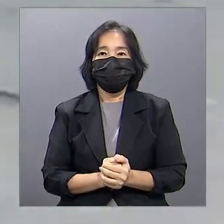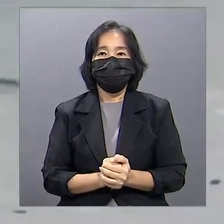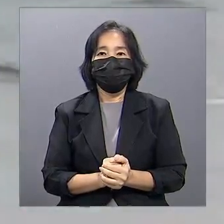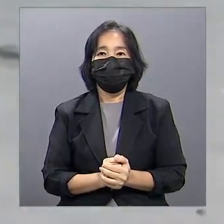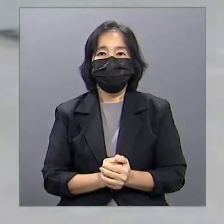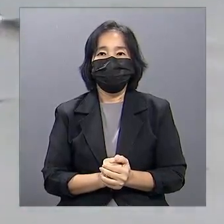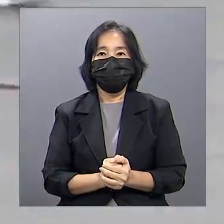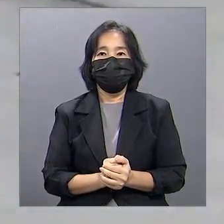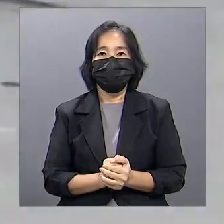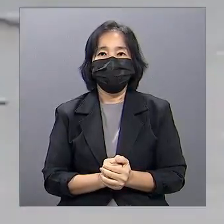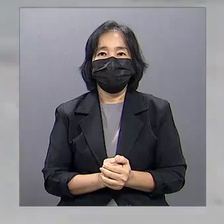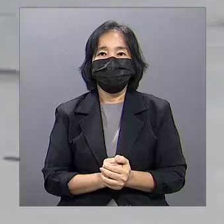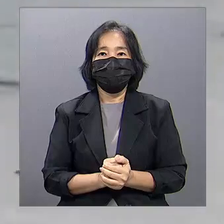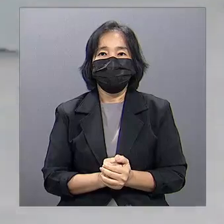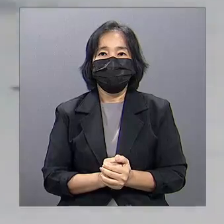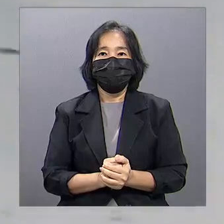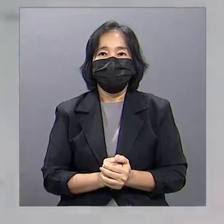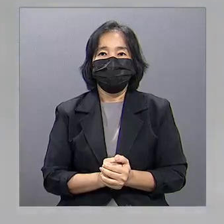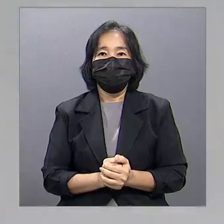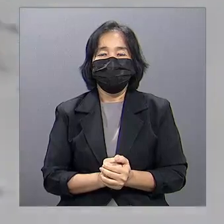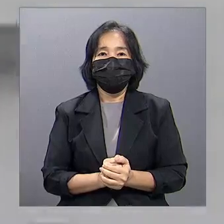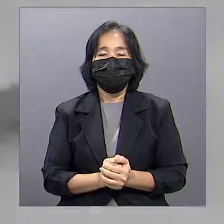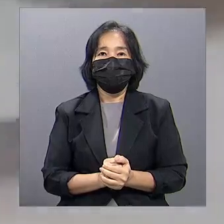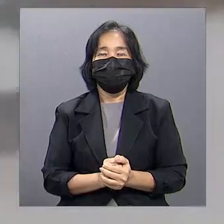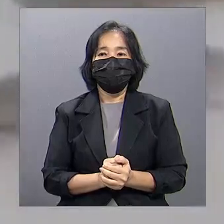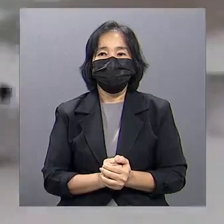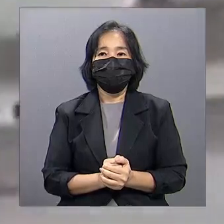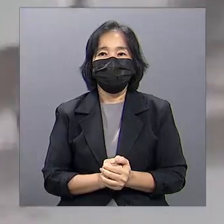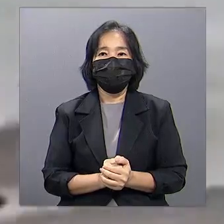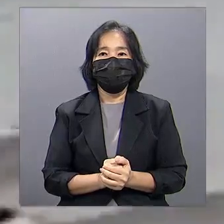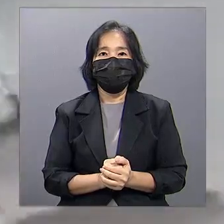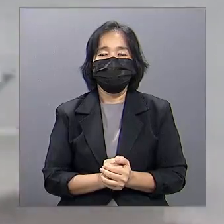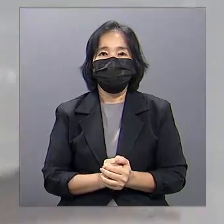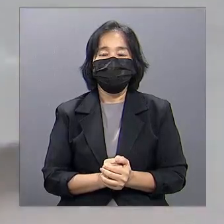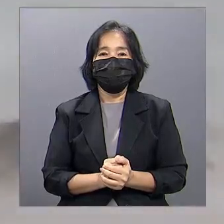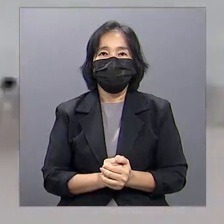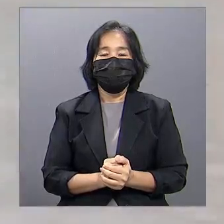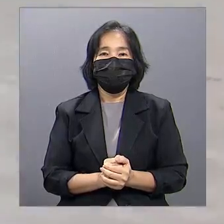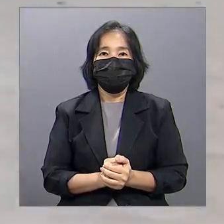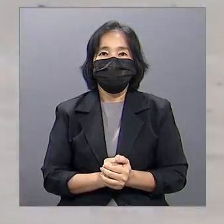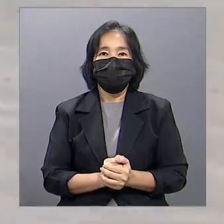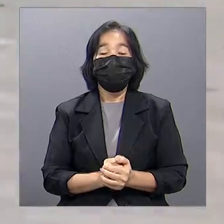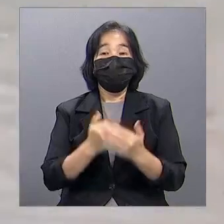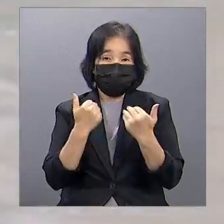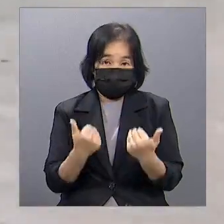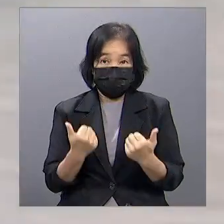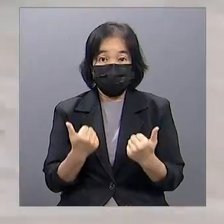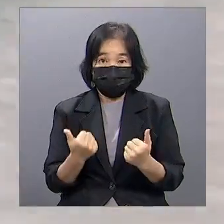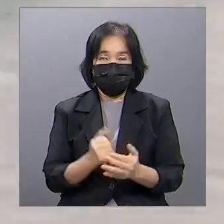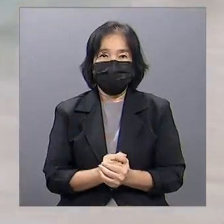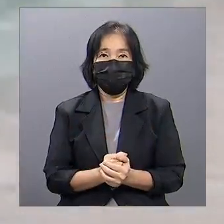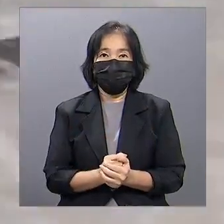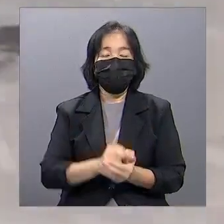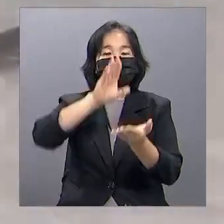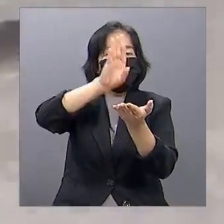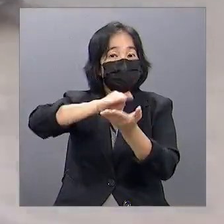อ ตอนนี้นะคะจากข้อมูลที่เราได้จากการสำรวจ